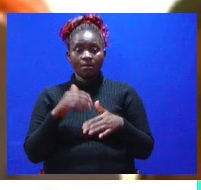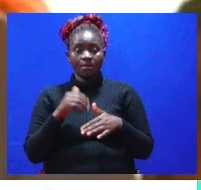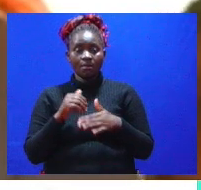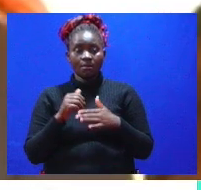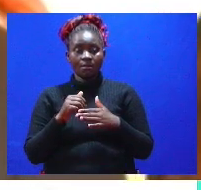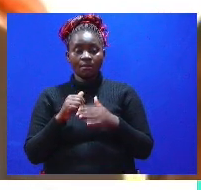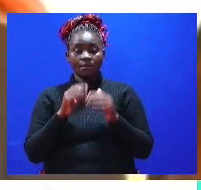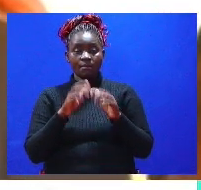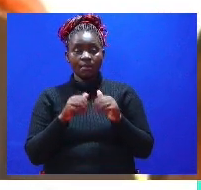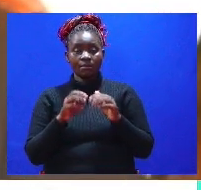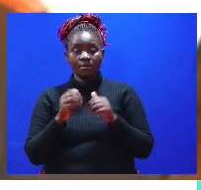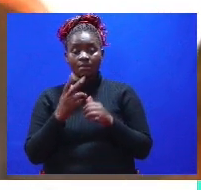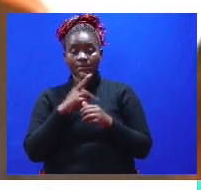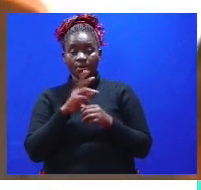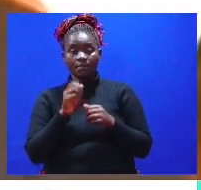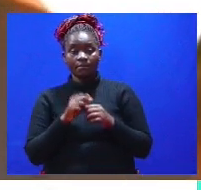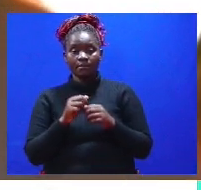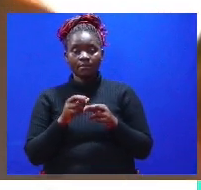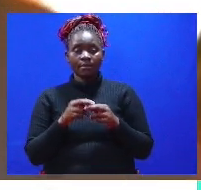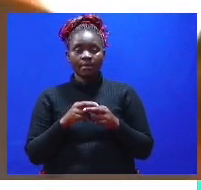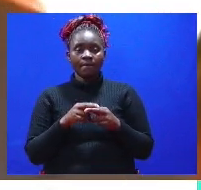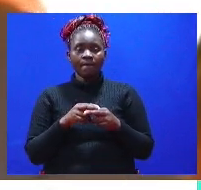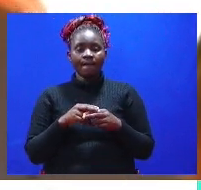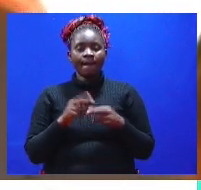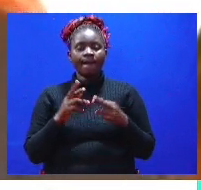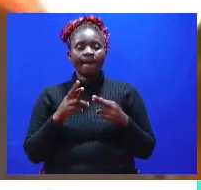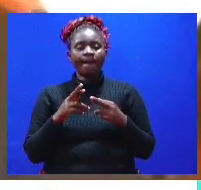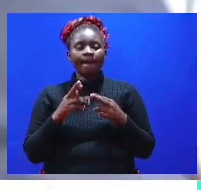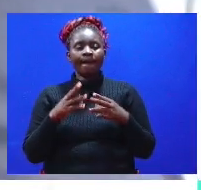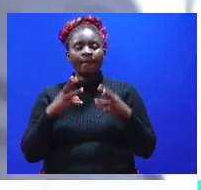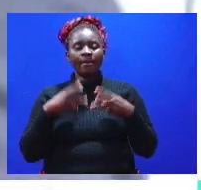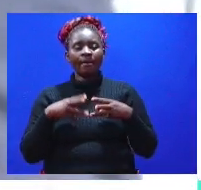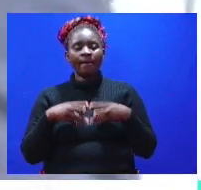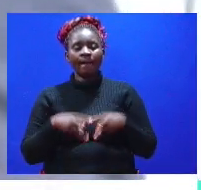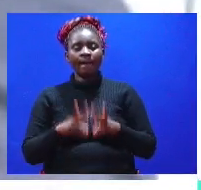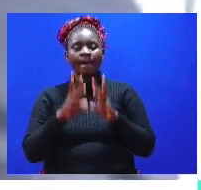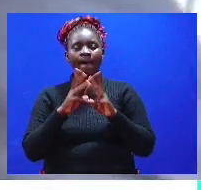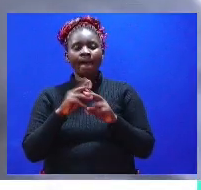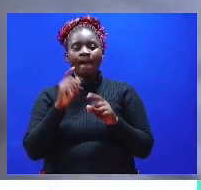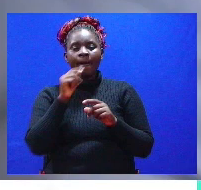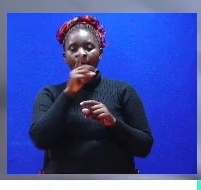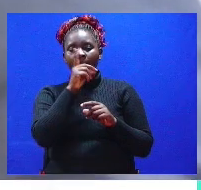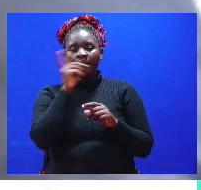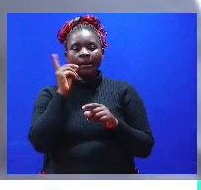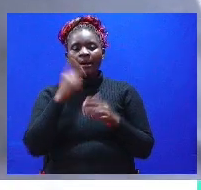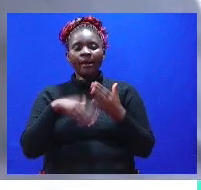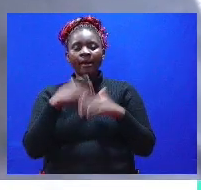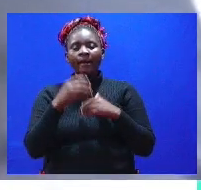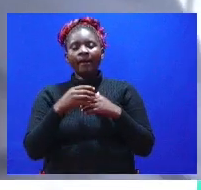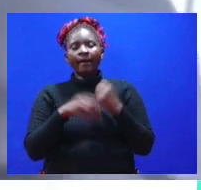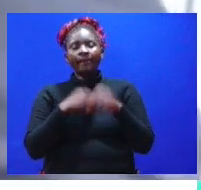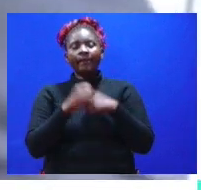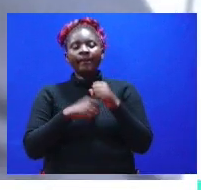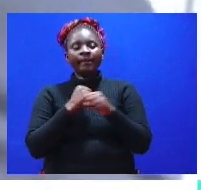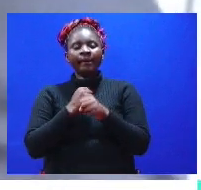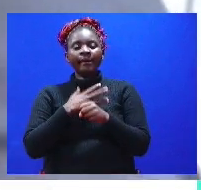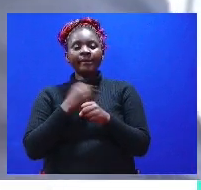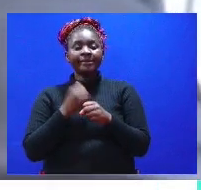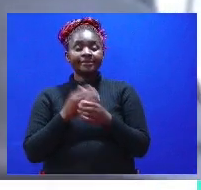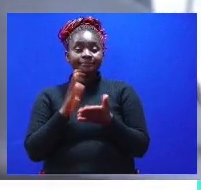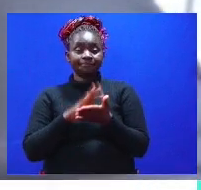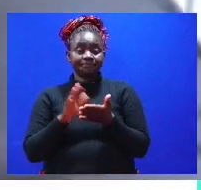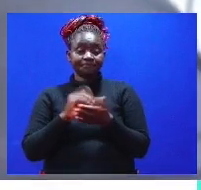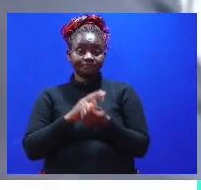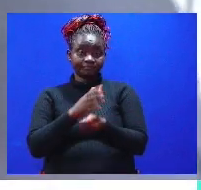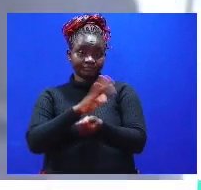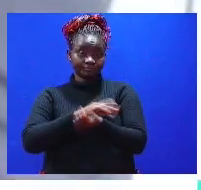eucalyptus hii mito itafanya nini? Itakauka. In the next 1 year probably we will increase the coverage